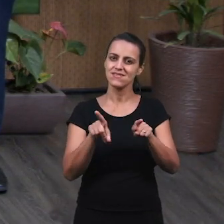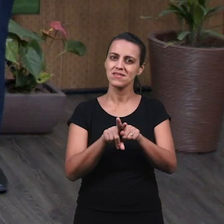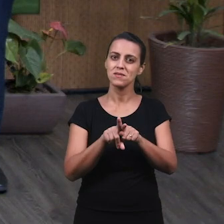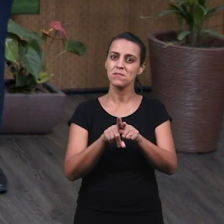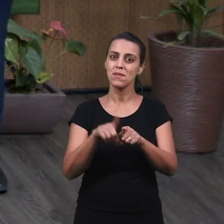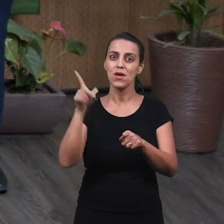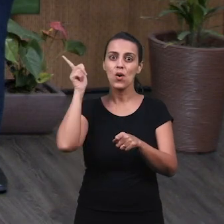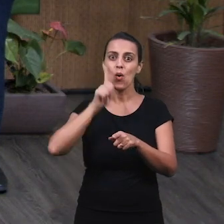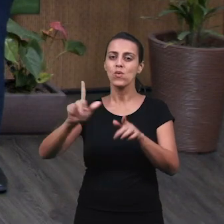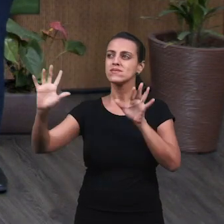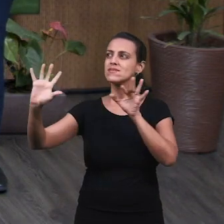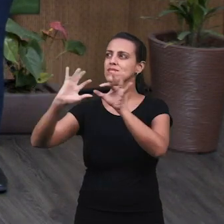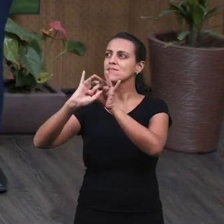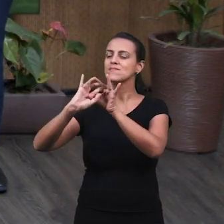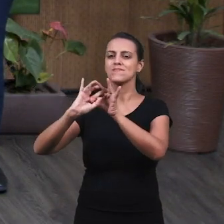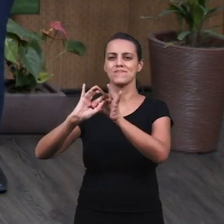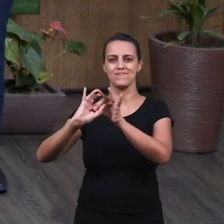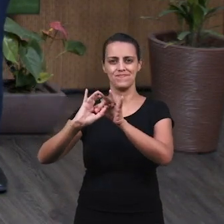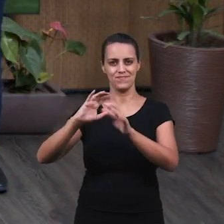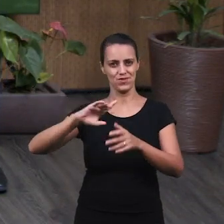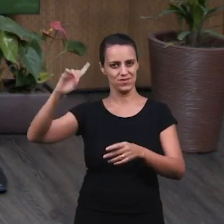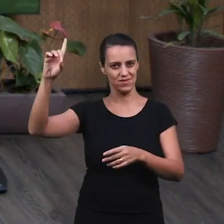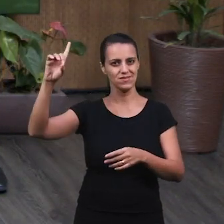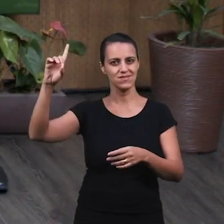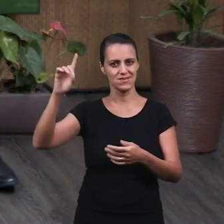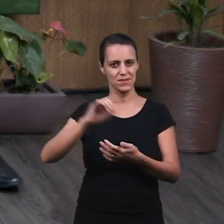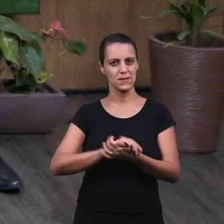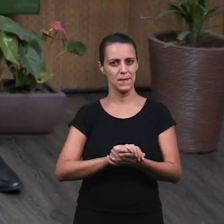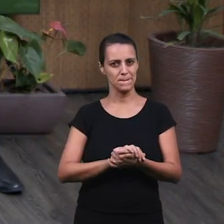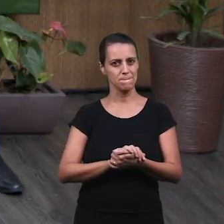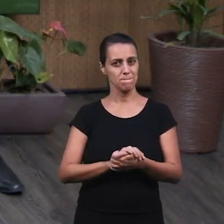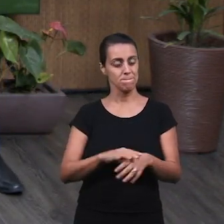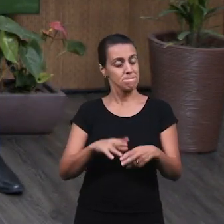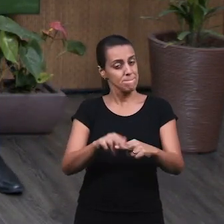est exactement par cette raison que